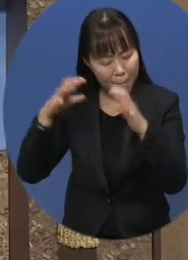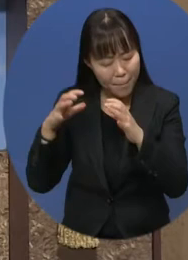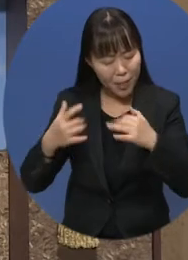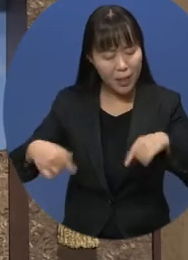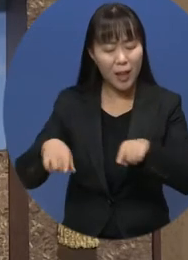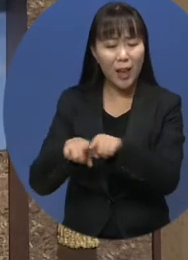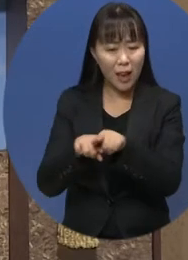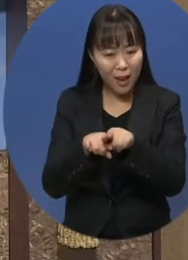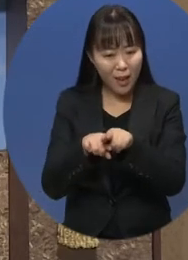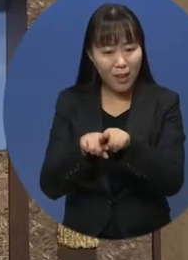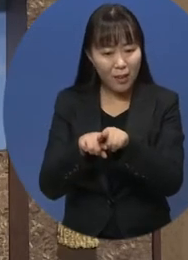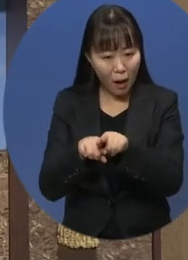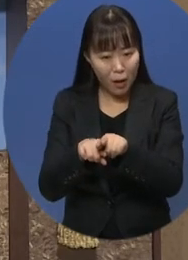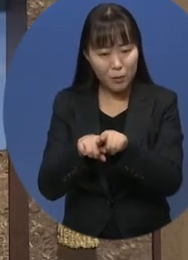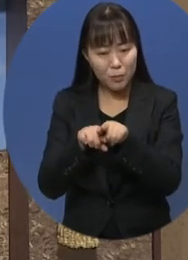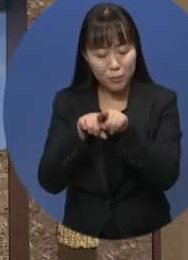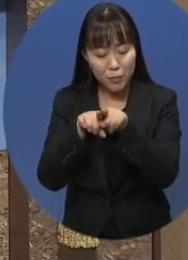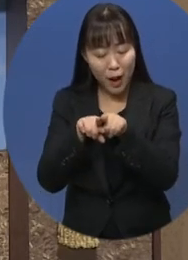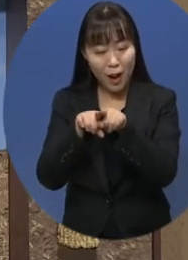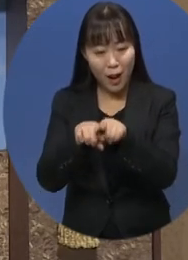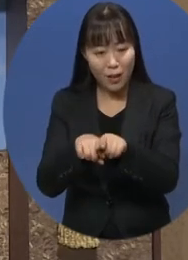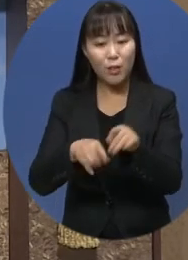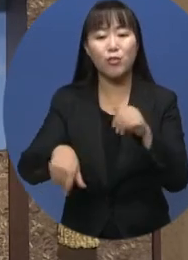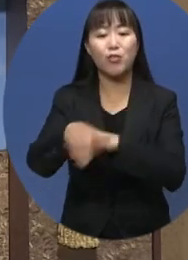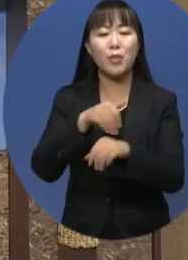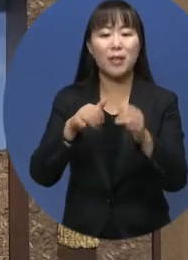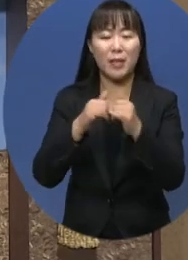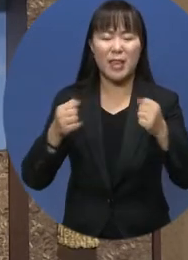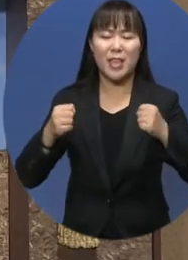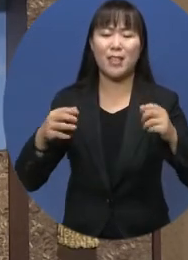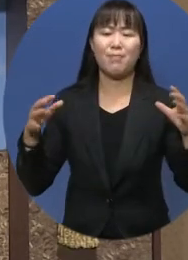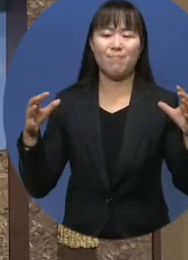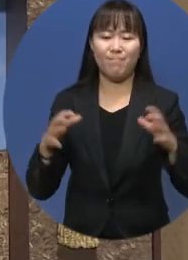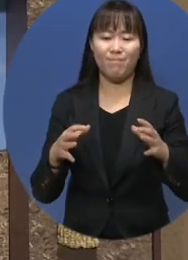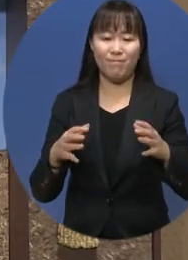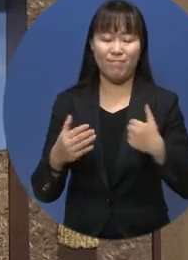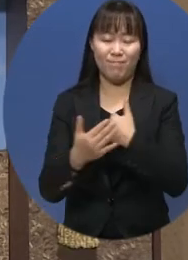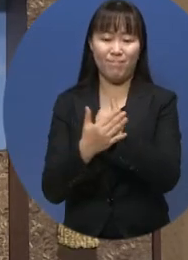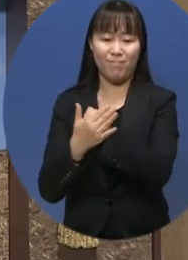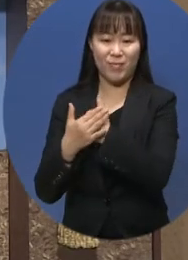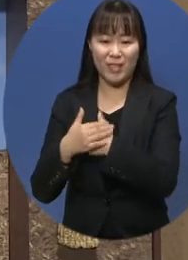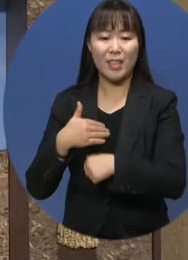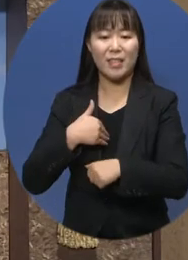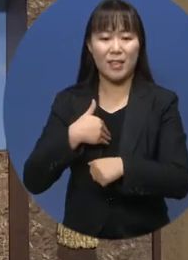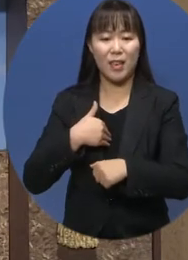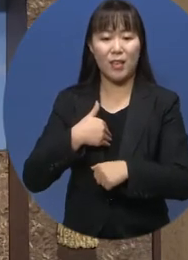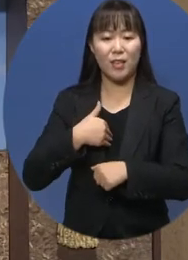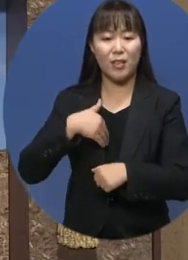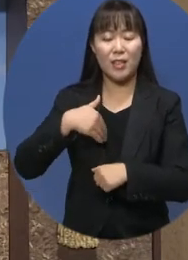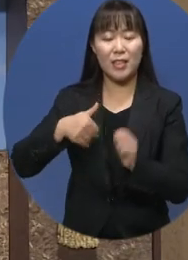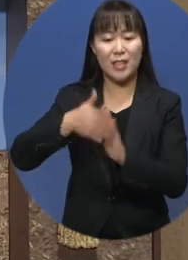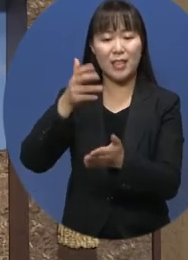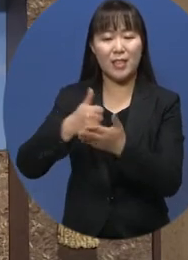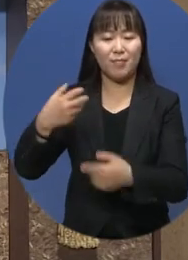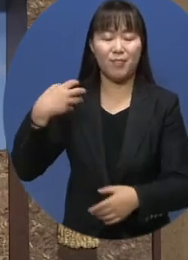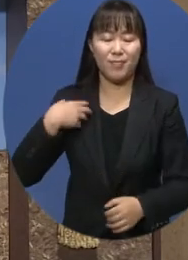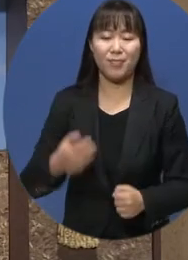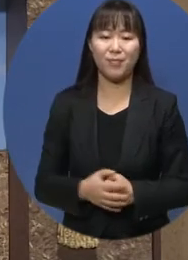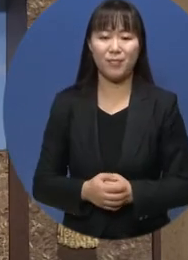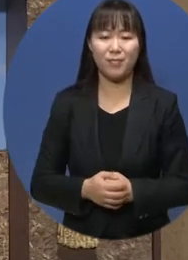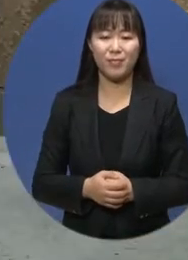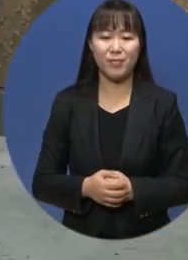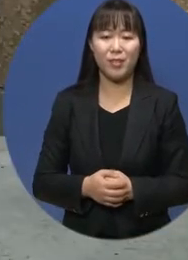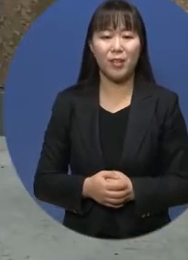띄었다 그러다가 그러다가 이렇게 주변 분들의 힘을 얻어서 제가 지금 구리 저 시장을 하고 있습니다 아